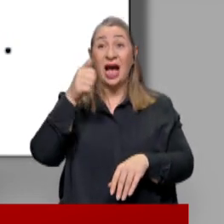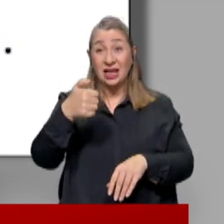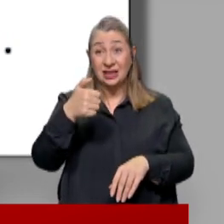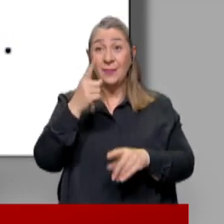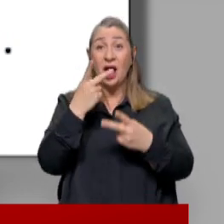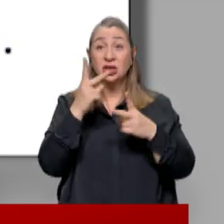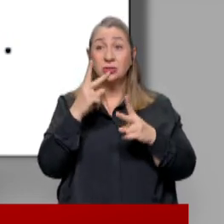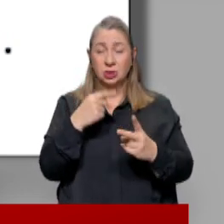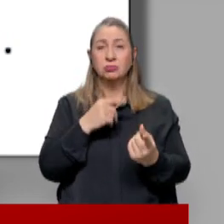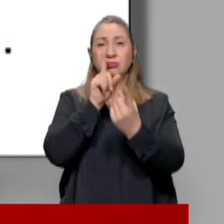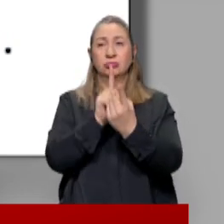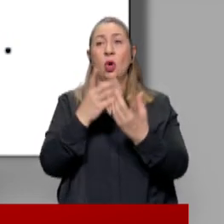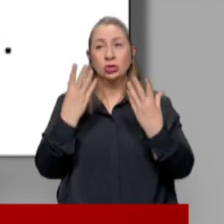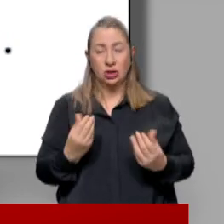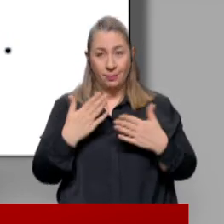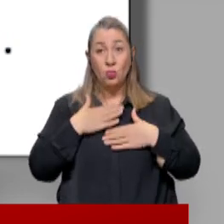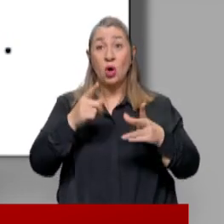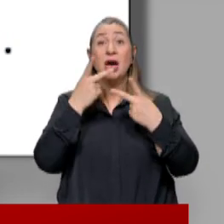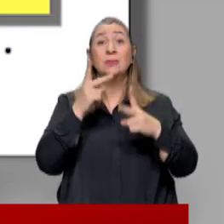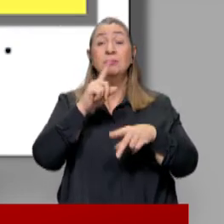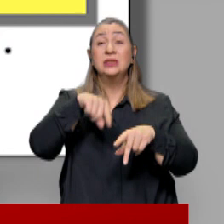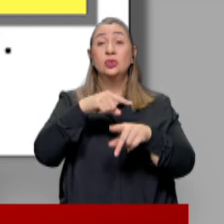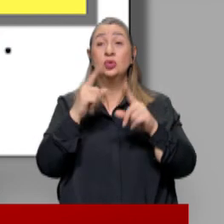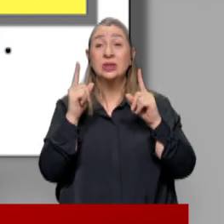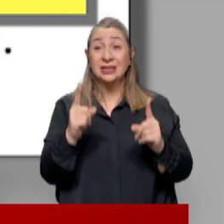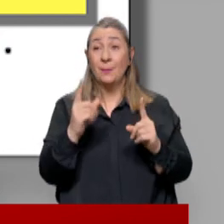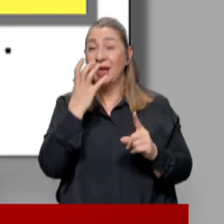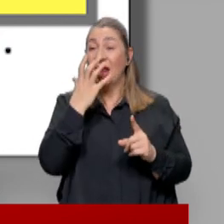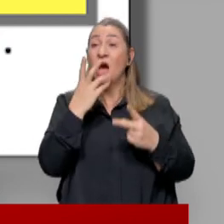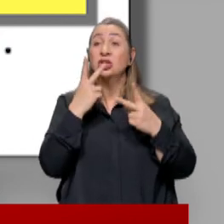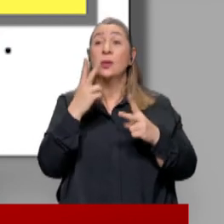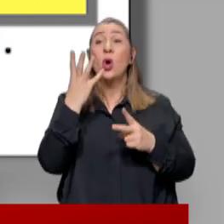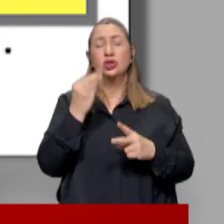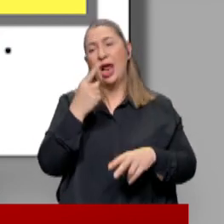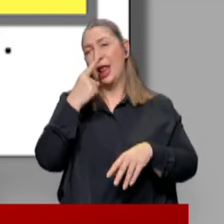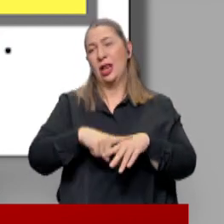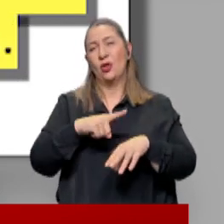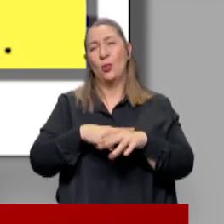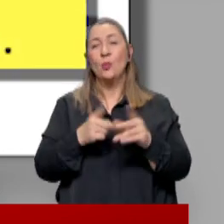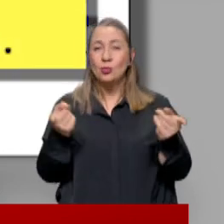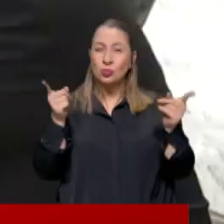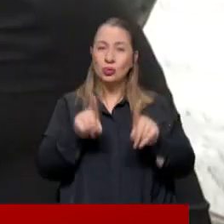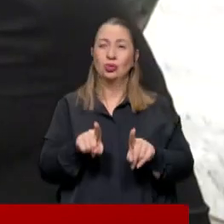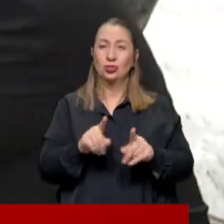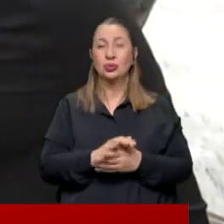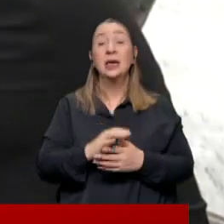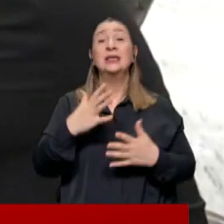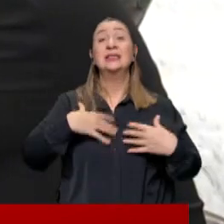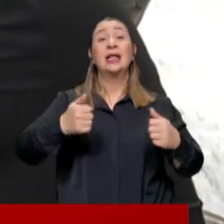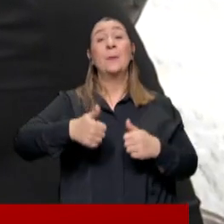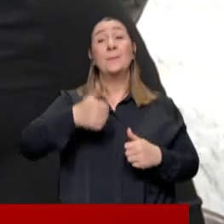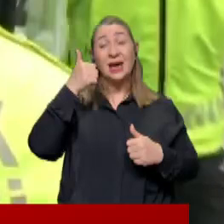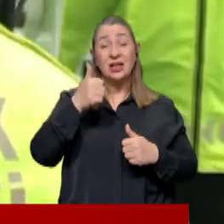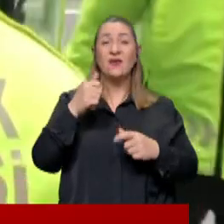18'de bir açıklamayla huzurlarınızda olacağım. Bu açıklamanın bir süredir beklenen açıklama olacağına inanıyorum. Sağlık Bakanı